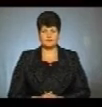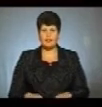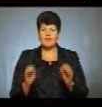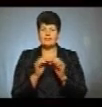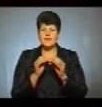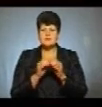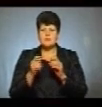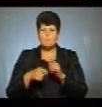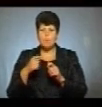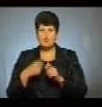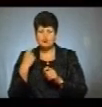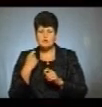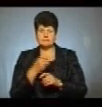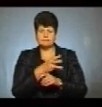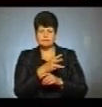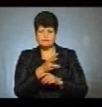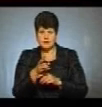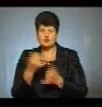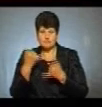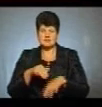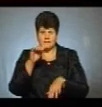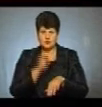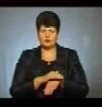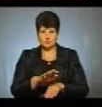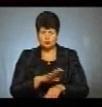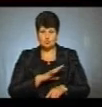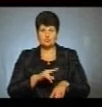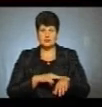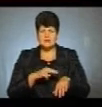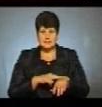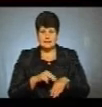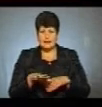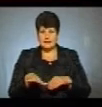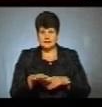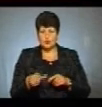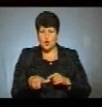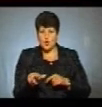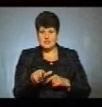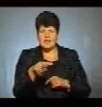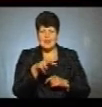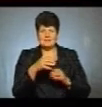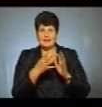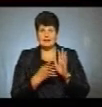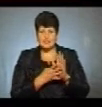Десять порушень пристрої метрука. Сьогодні зафіксували патрульні поліцейські на ділянках дороги